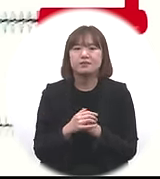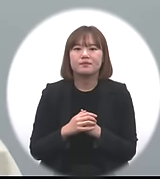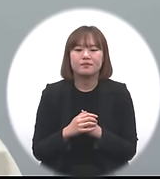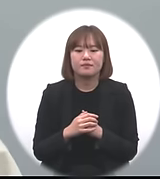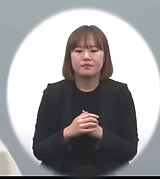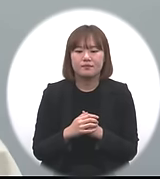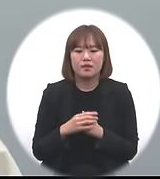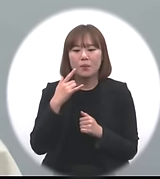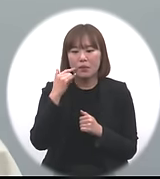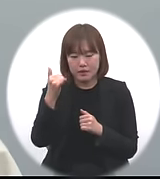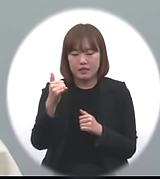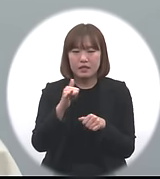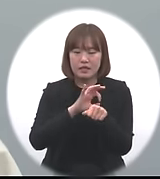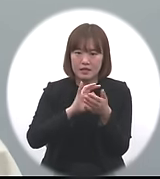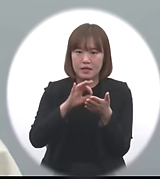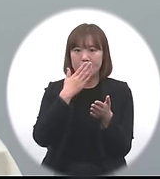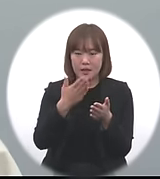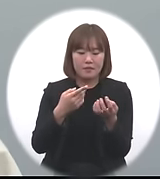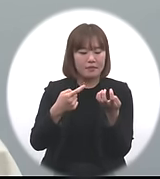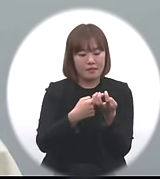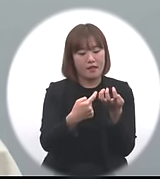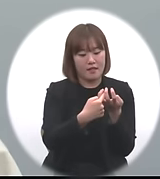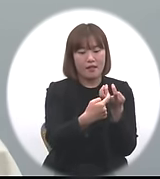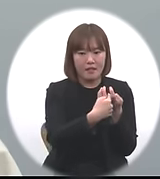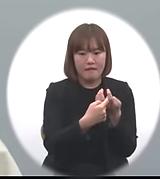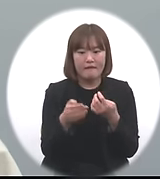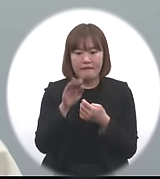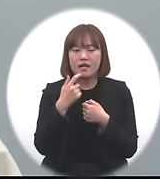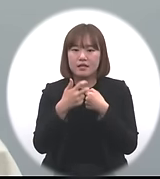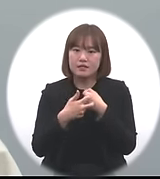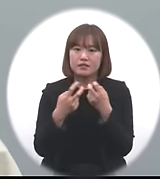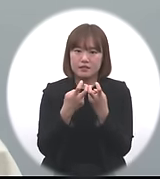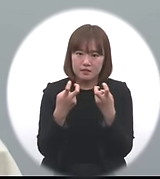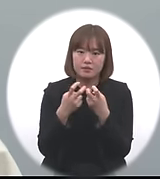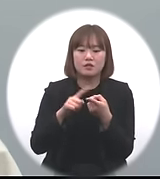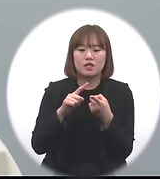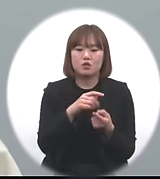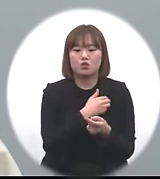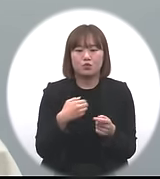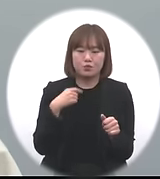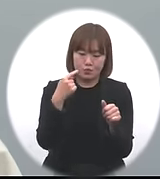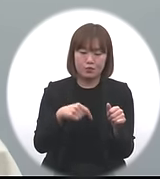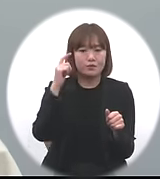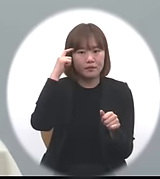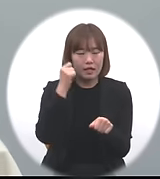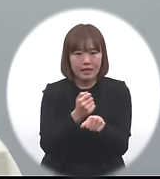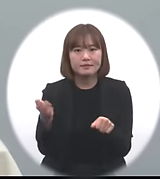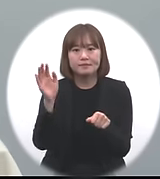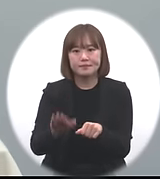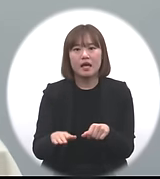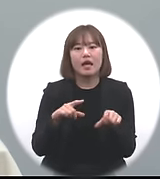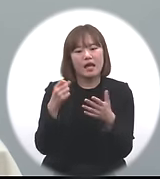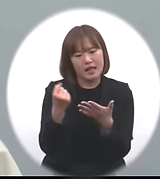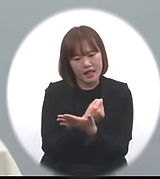나이인 3세였습니다. 물론 자기가 쓴게 아니고 보호자분이 쓸줄 아니까 넣어줬겠죠. 이것도 치과에서 어떻게 쓰는 건지 충분히 교육받으면